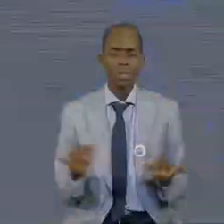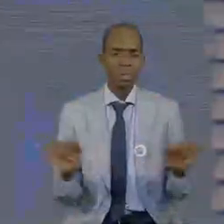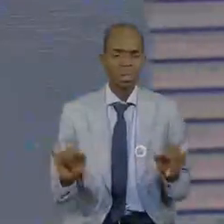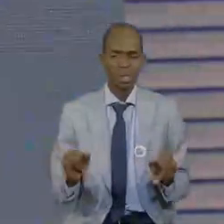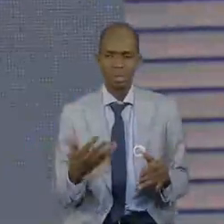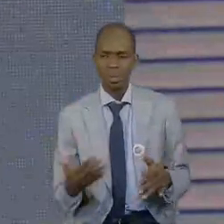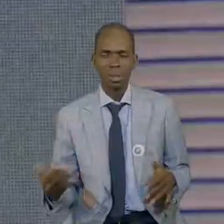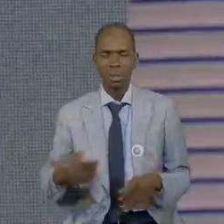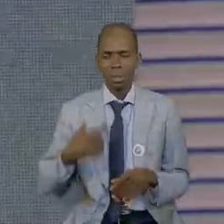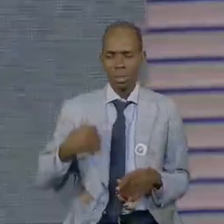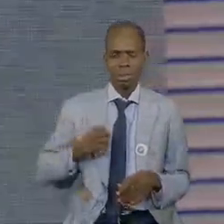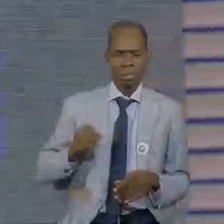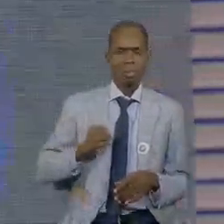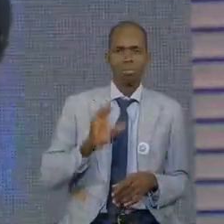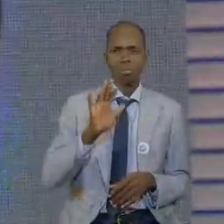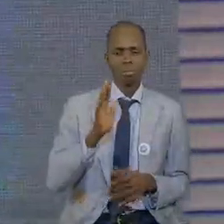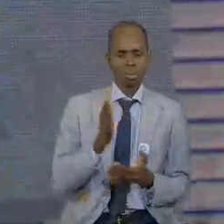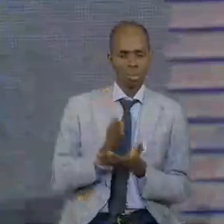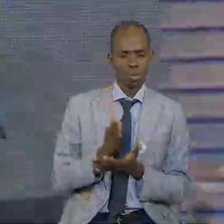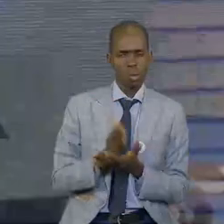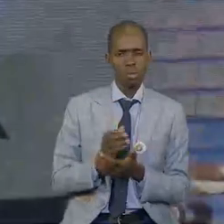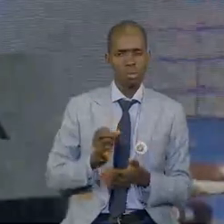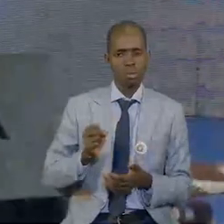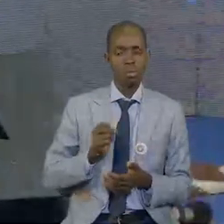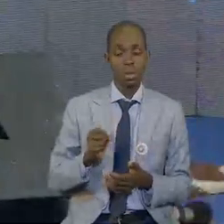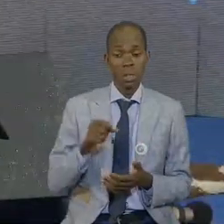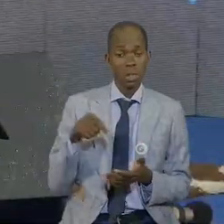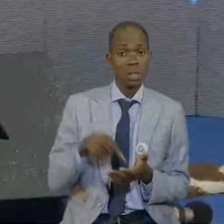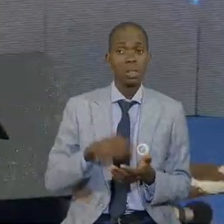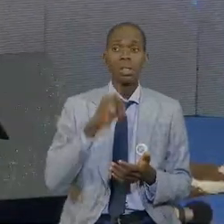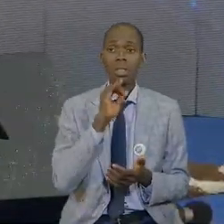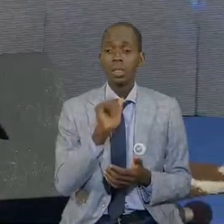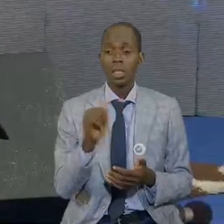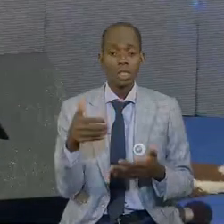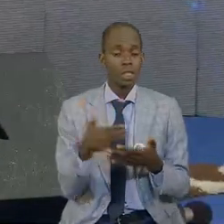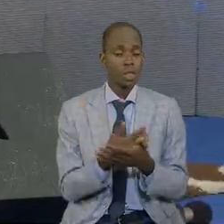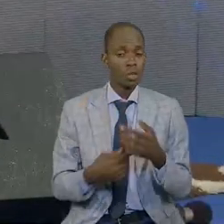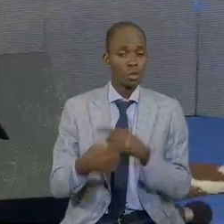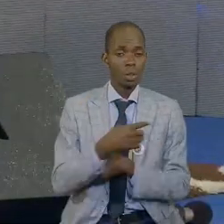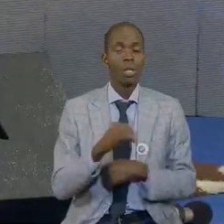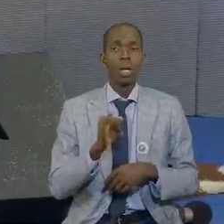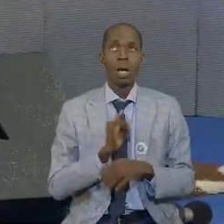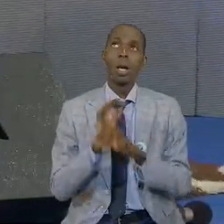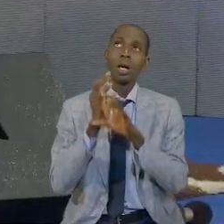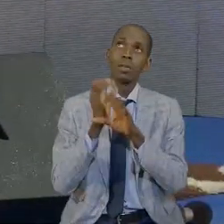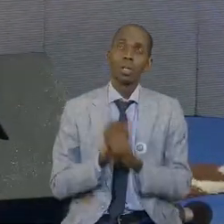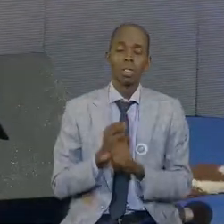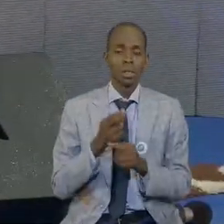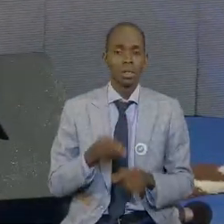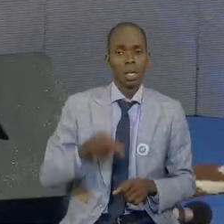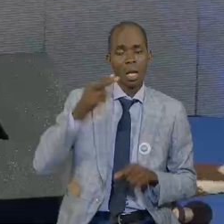will say, stop right there. This is a new day. I have the high priest with me all